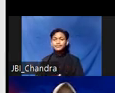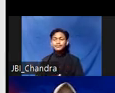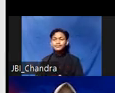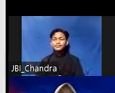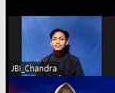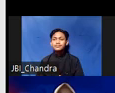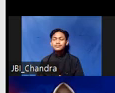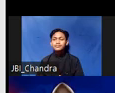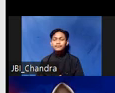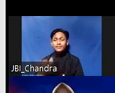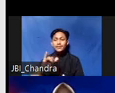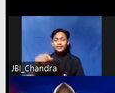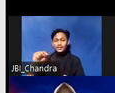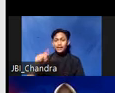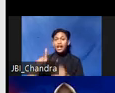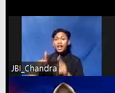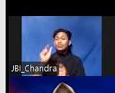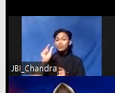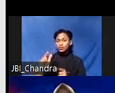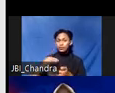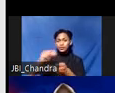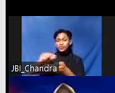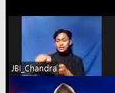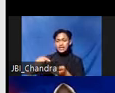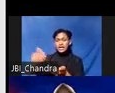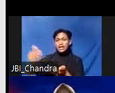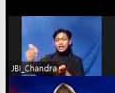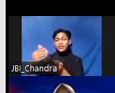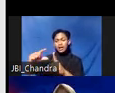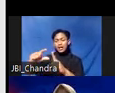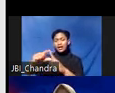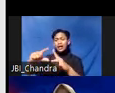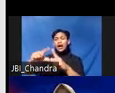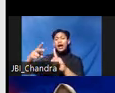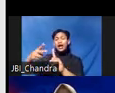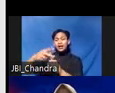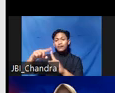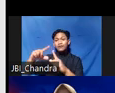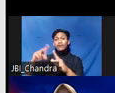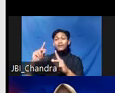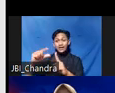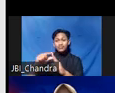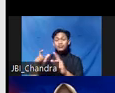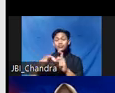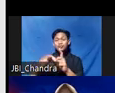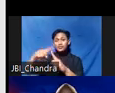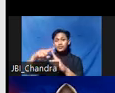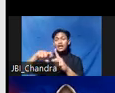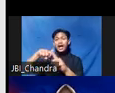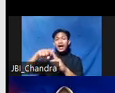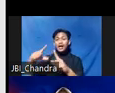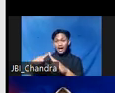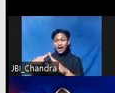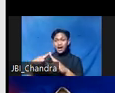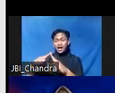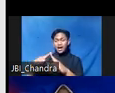Untuk penulisan daftar pustaka itu kan dari kiri ya kalau yang berbahasa Indonesia atau